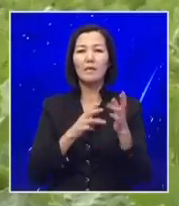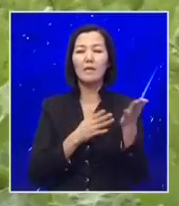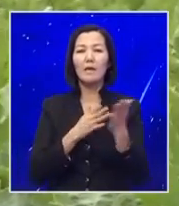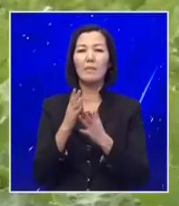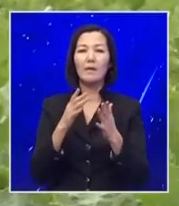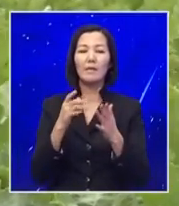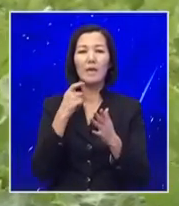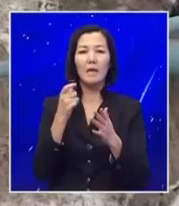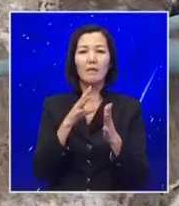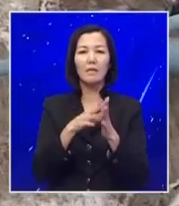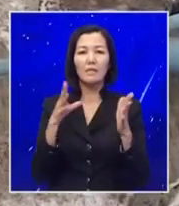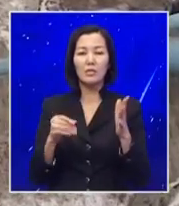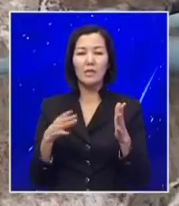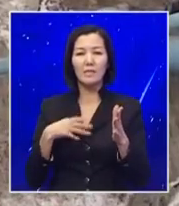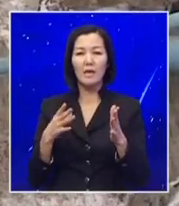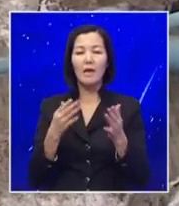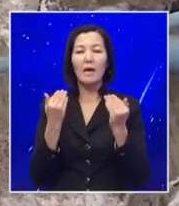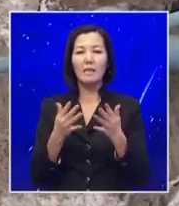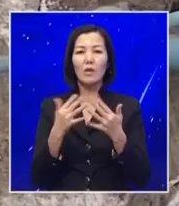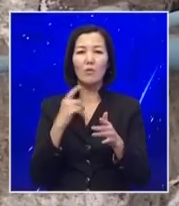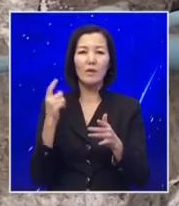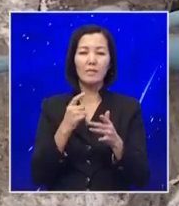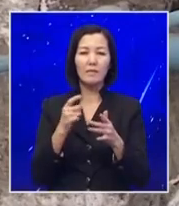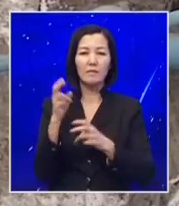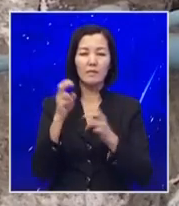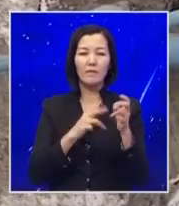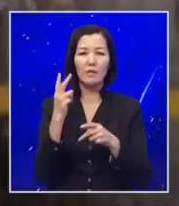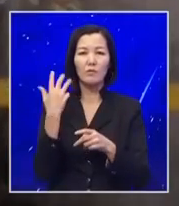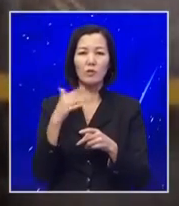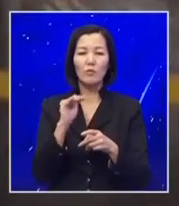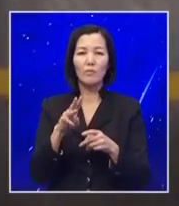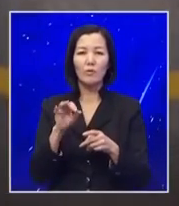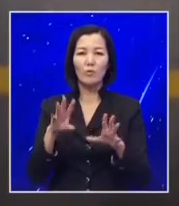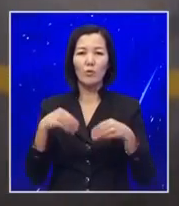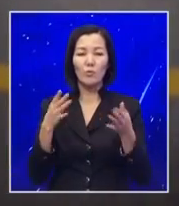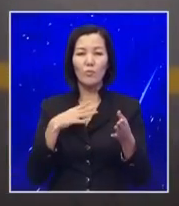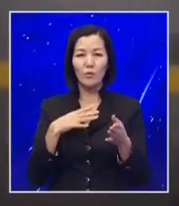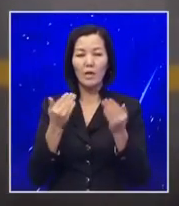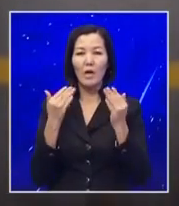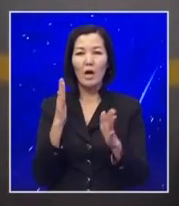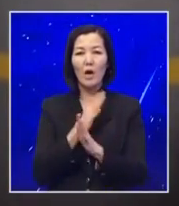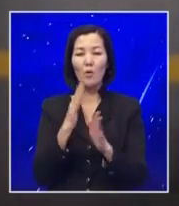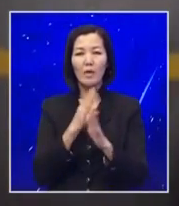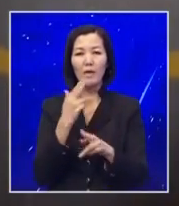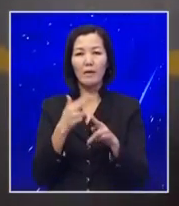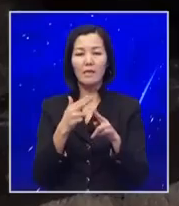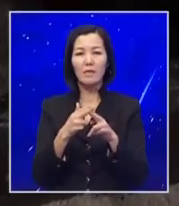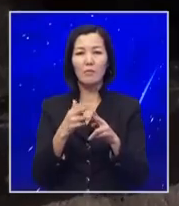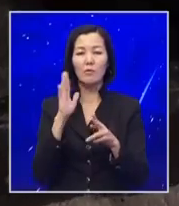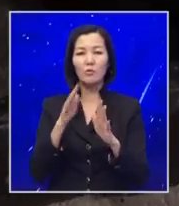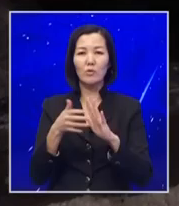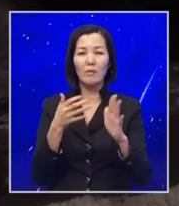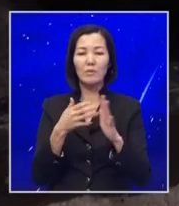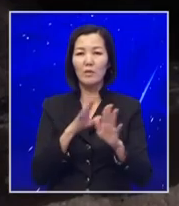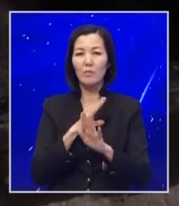қант қызылшасы. Тәтті түбірді кәсіп еткен шаруалар былтыр зауытқа 250 мың тонна өнім өткізді. Ауырайы қолайсыздығы мен су тапшылығына